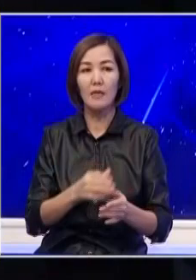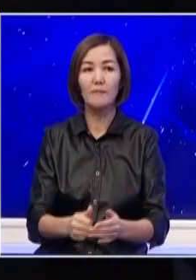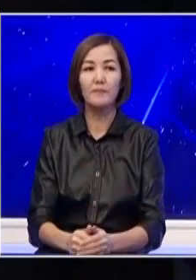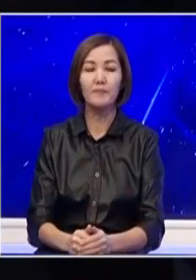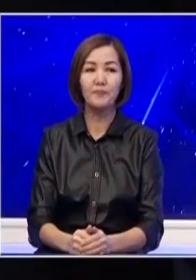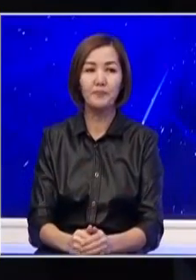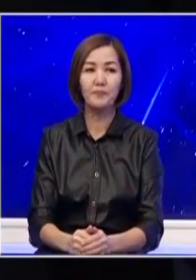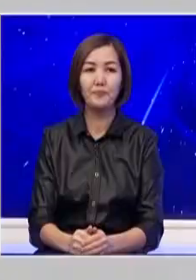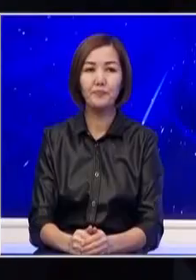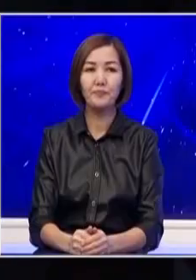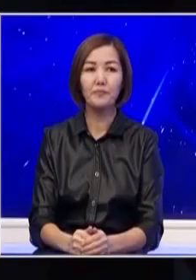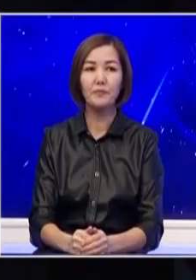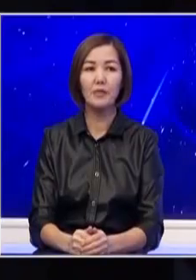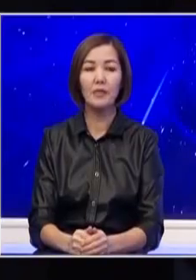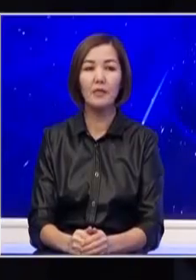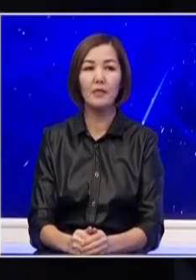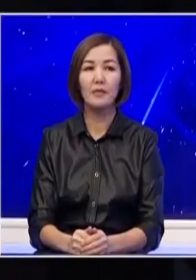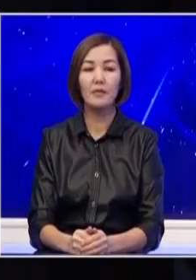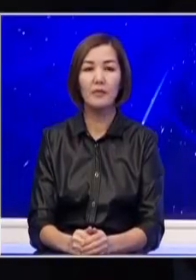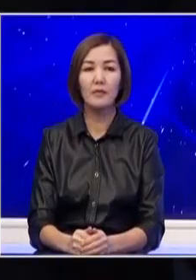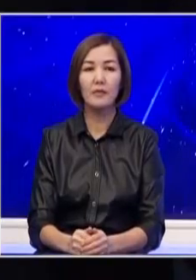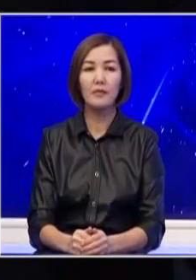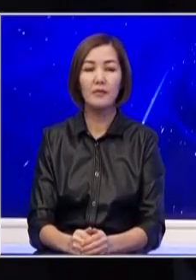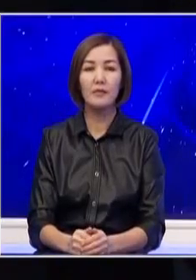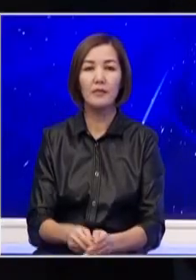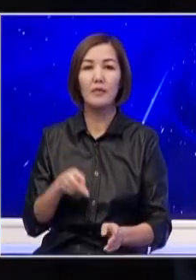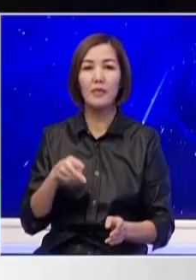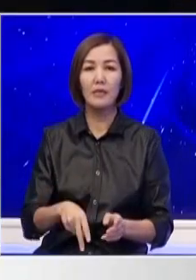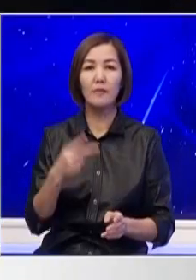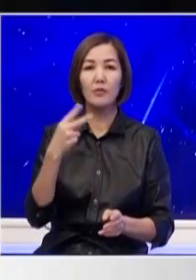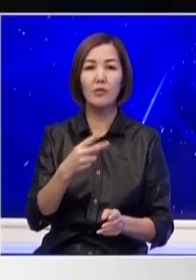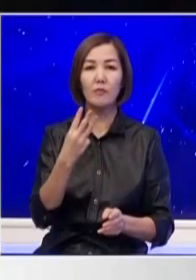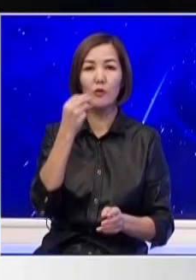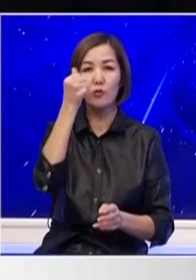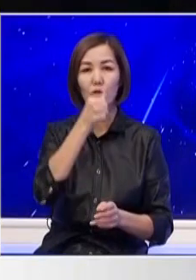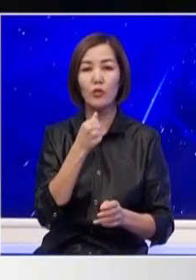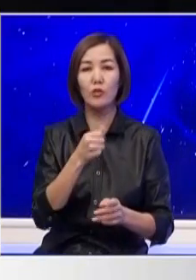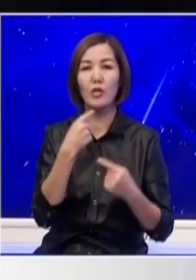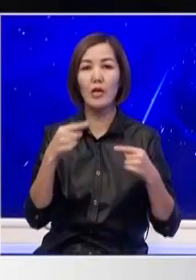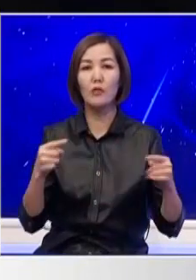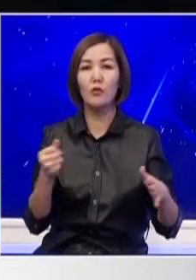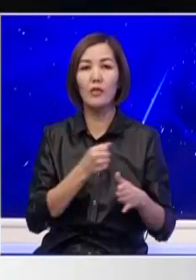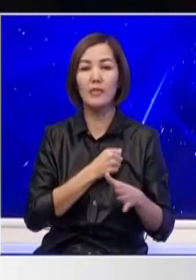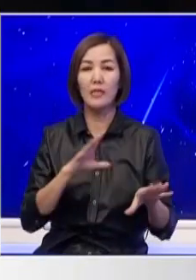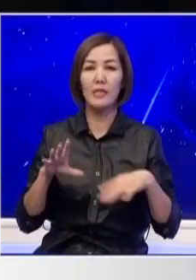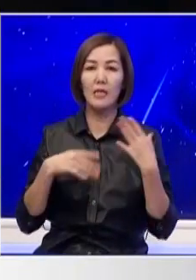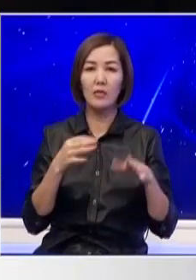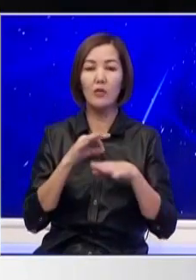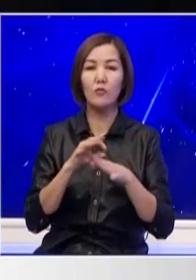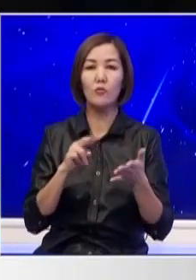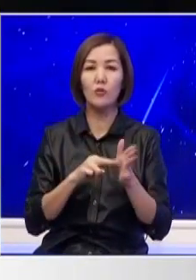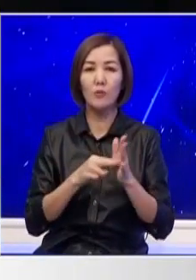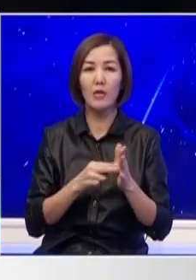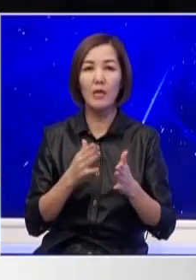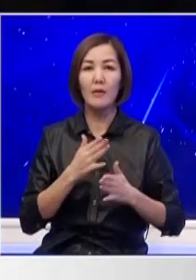2023 году также предстоит нам участие в различных учениях. 2023 жылы түрлі әскери дайындықтардан өту жоспарланған біздің